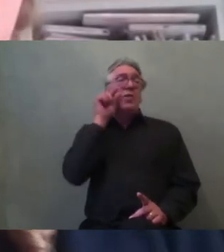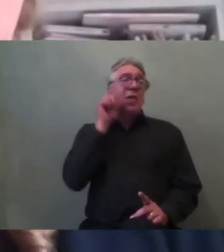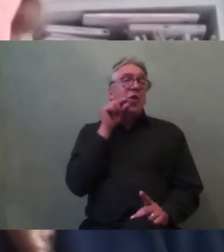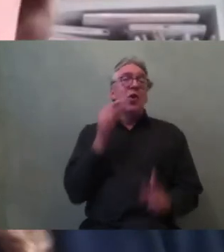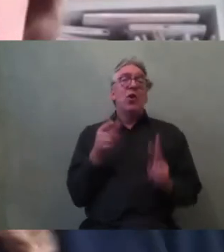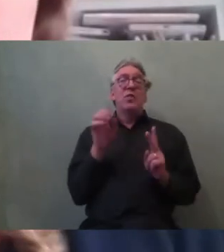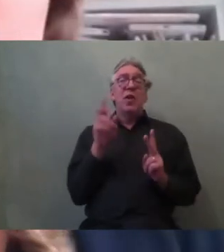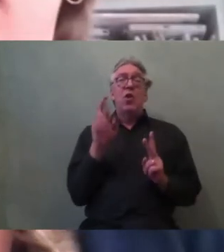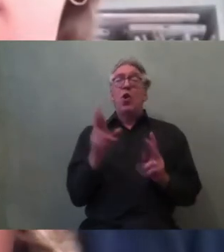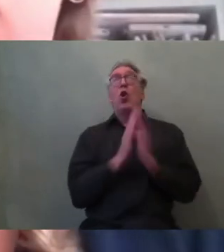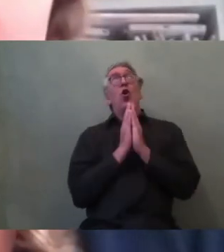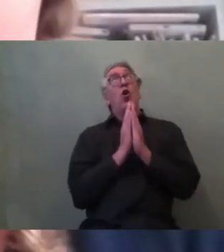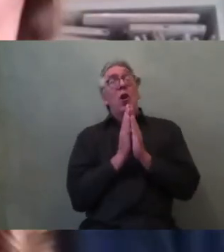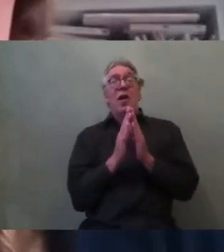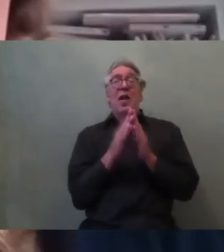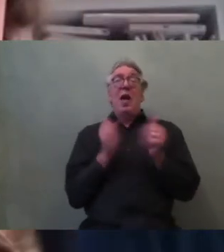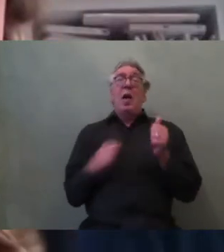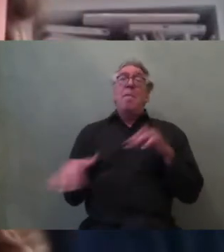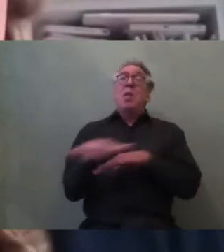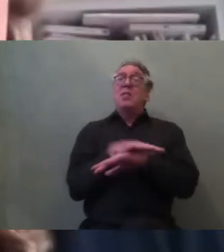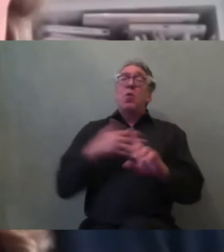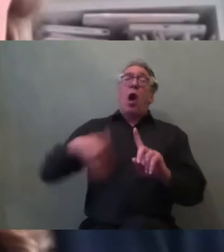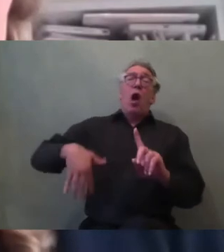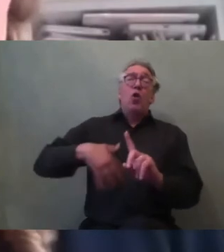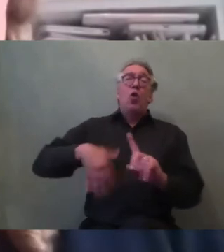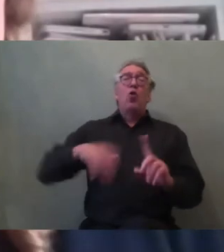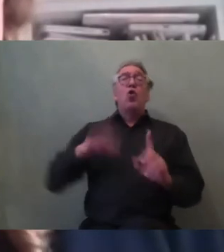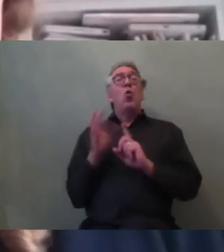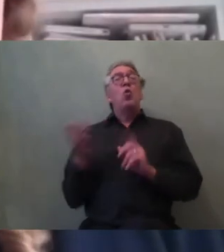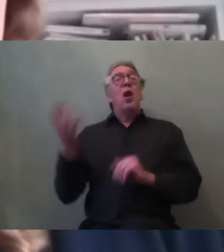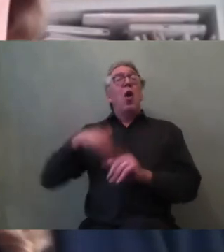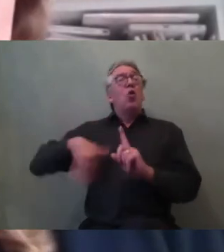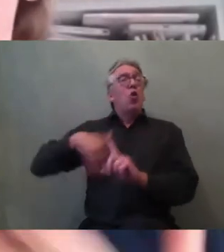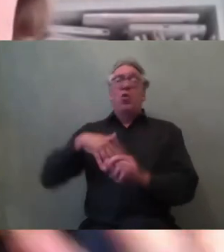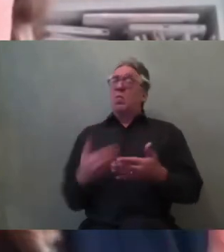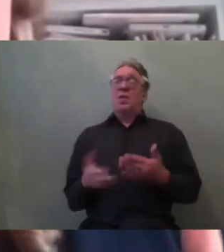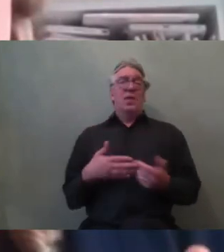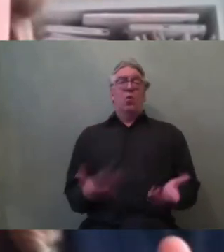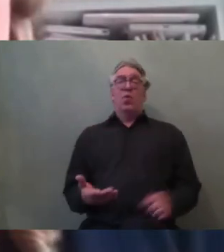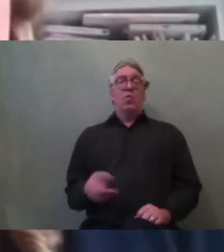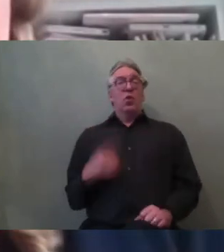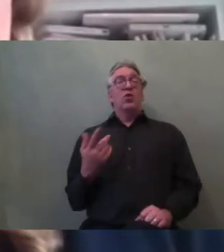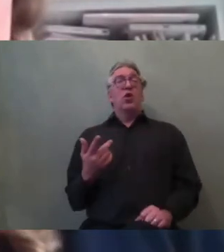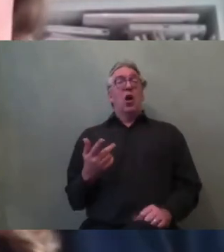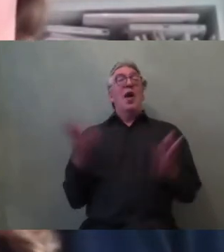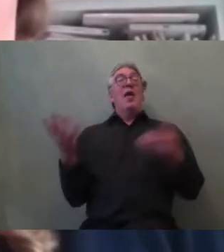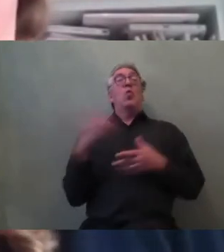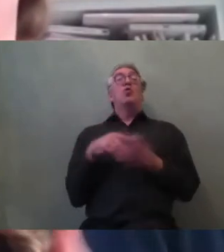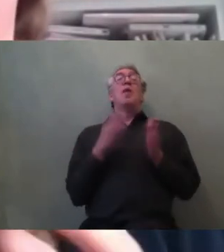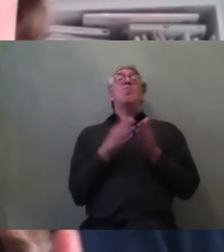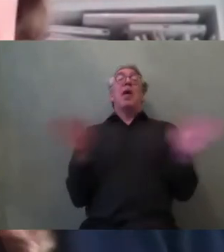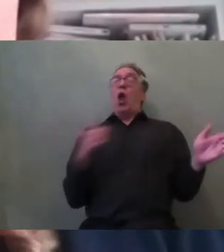religie, maatschappelijke of sociale achtergrond of culturele achtergrond. Dus inclusie is veel breder dan alleen toegankelijkheid,